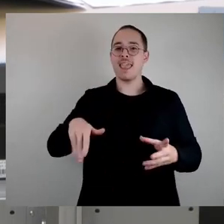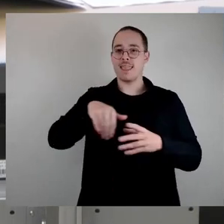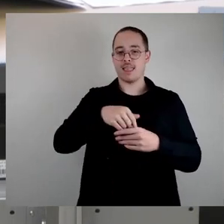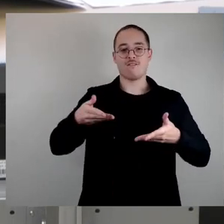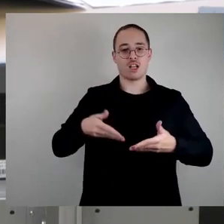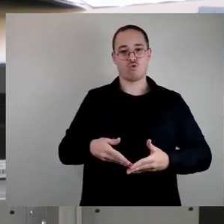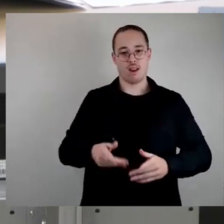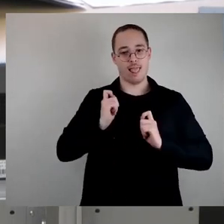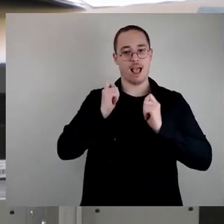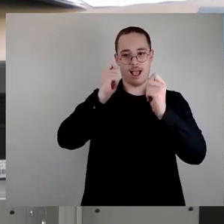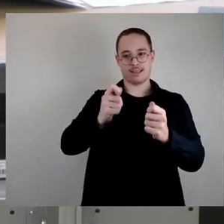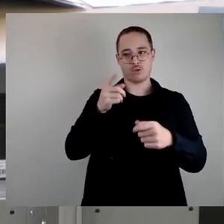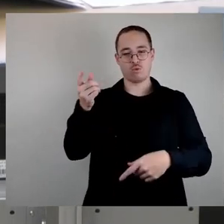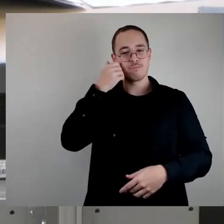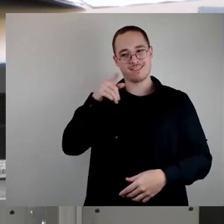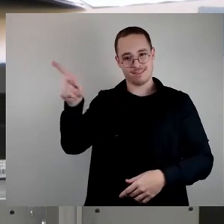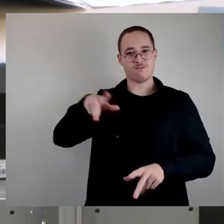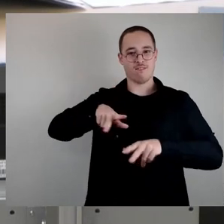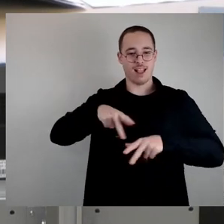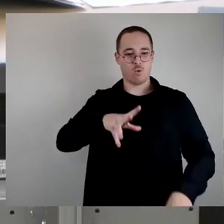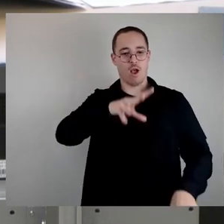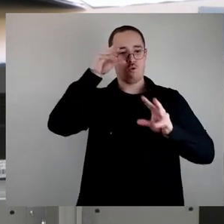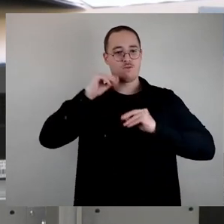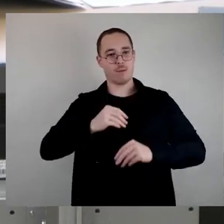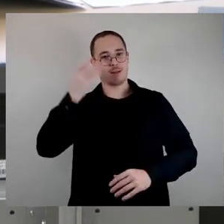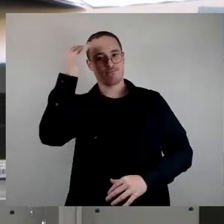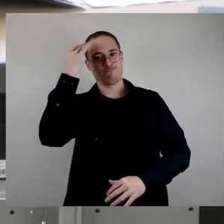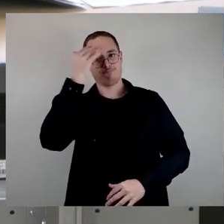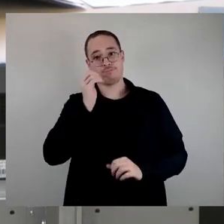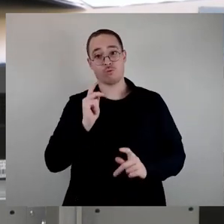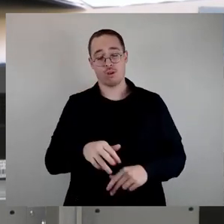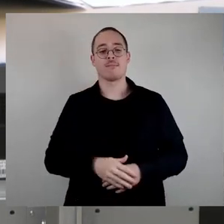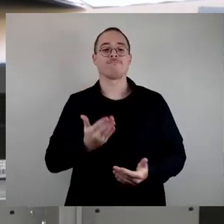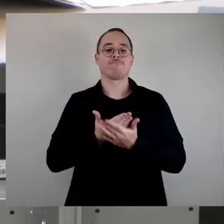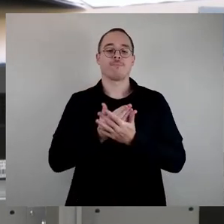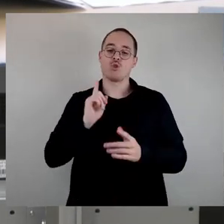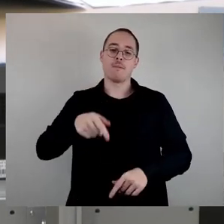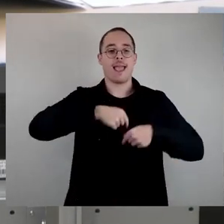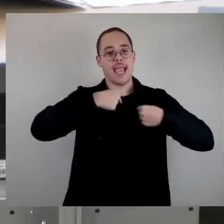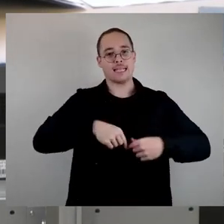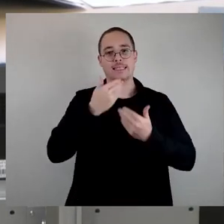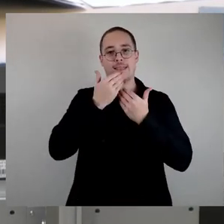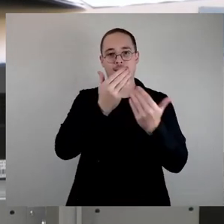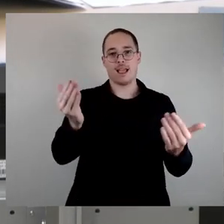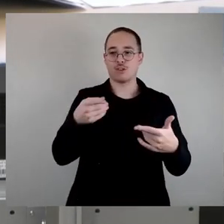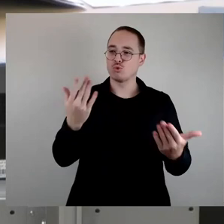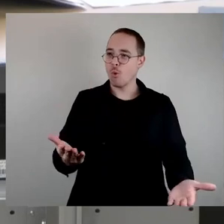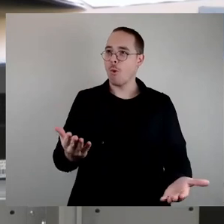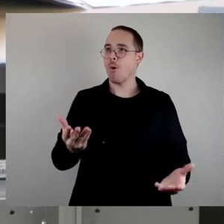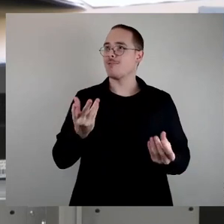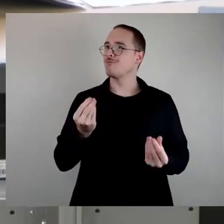Ersetzungsantrages darum, dass das mitgenommen wird und bedanke mich an der Stelle nochmal herzlich für diesen befruchtenden,